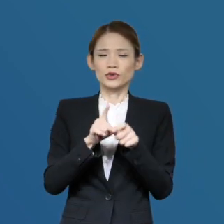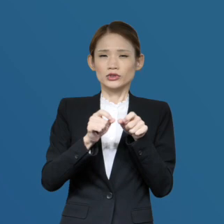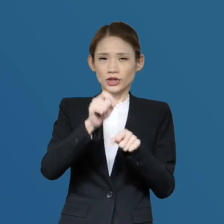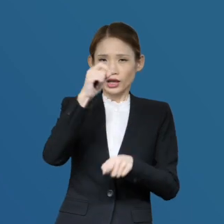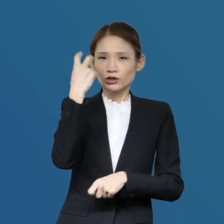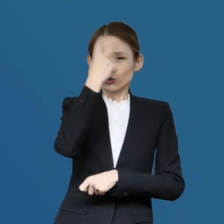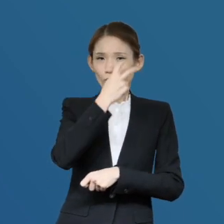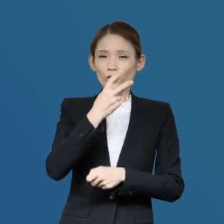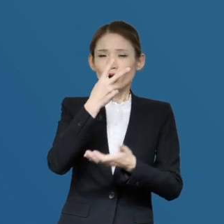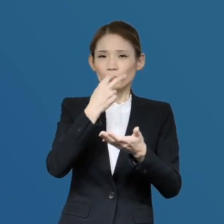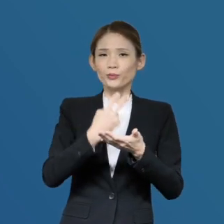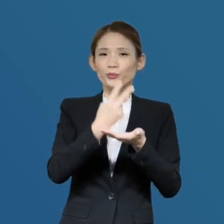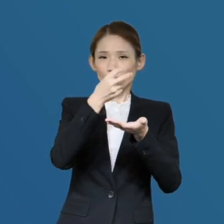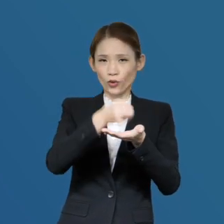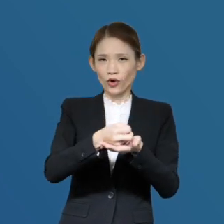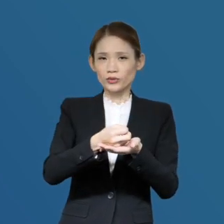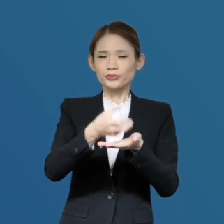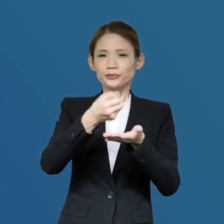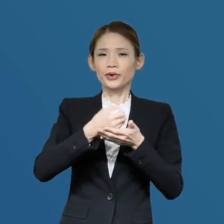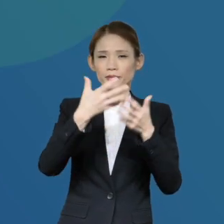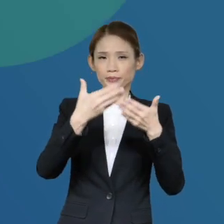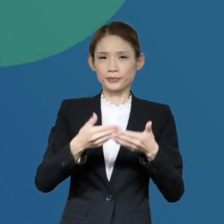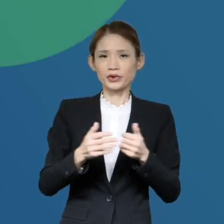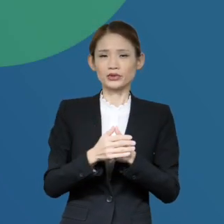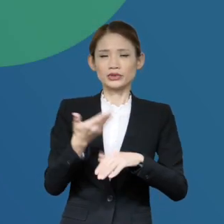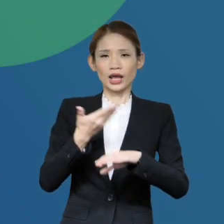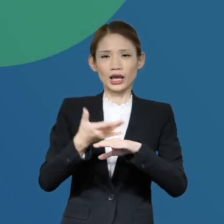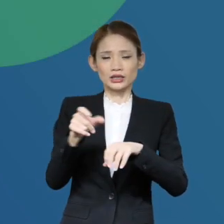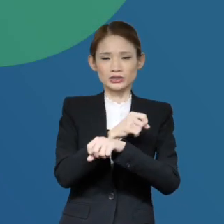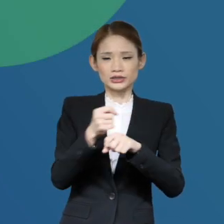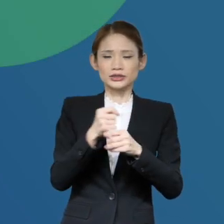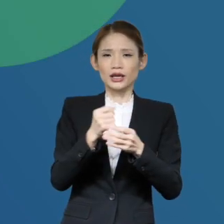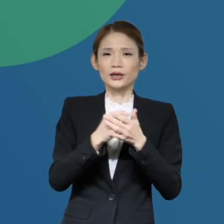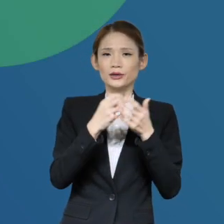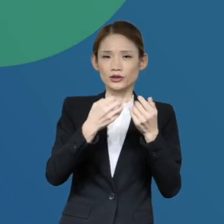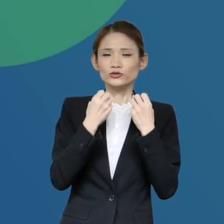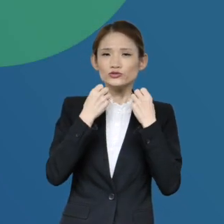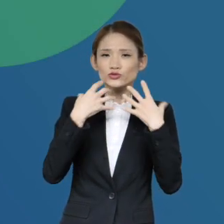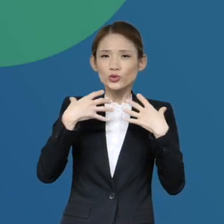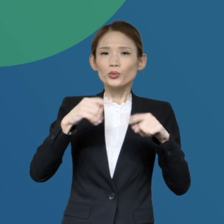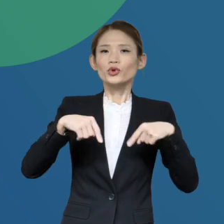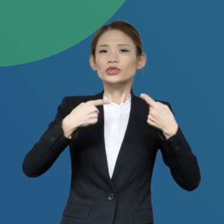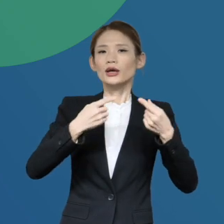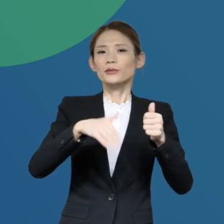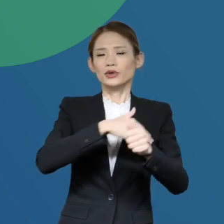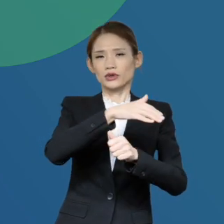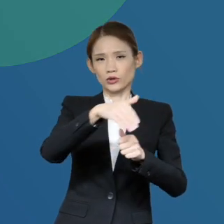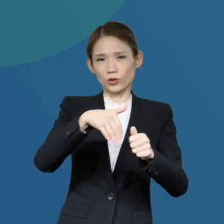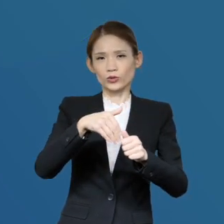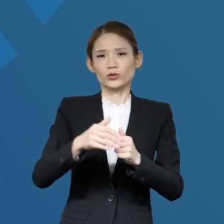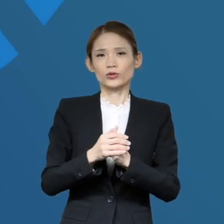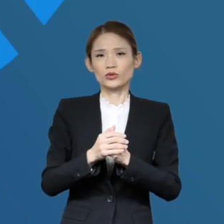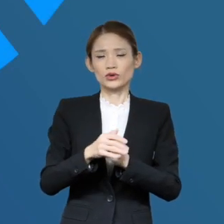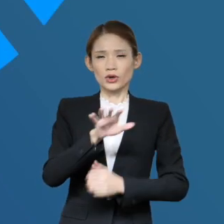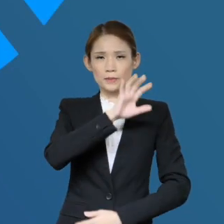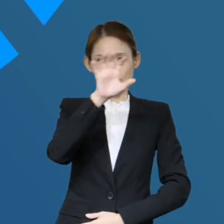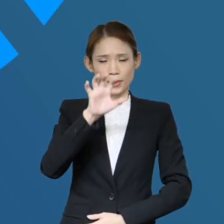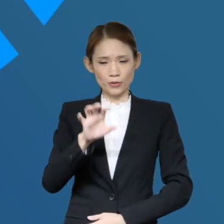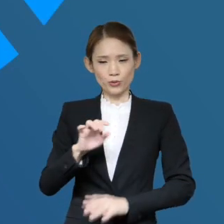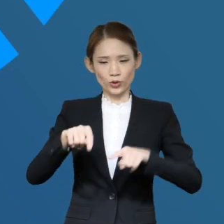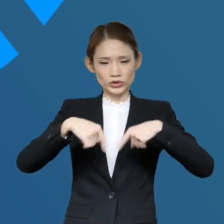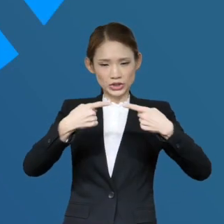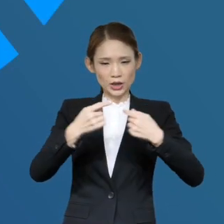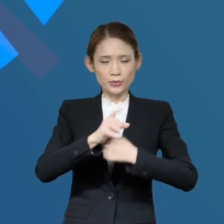장기 요양 등급 판정을 받은 경우, 타 재정 일자리 사업에 중복으로 참여한 경우, 반복